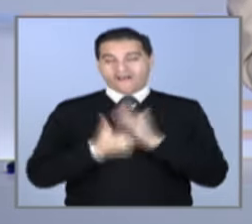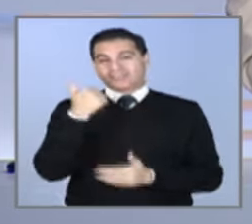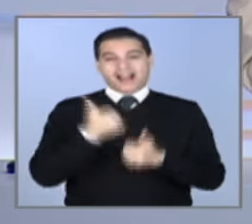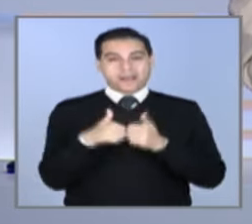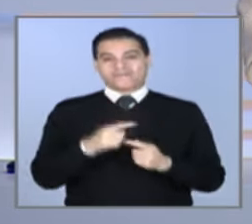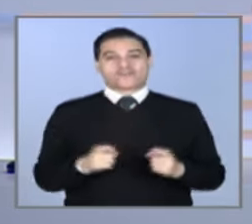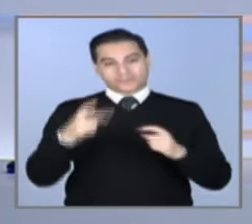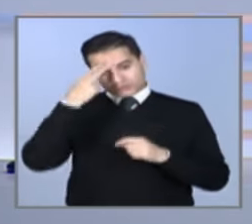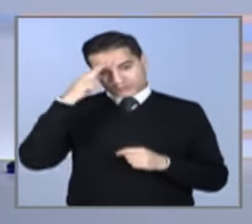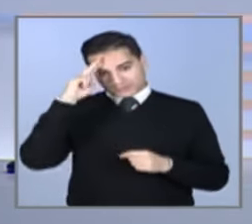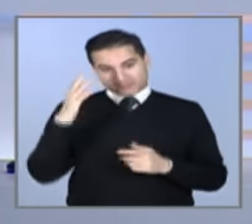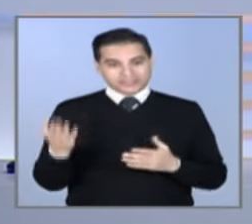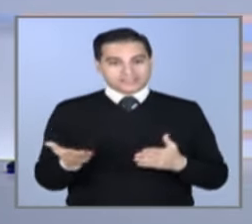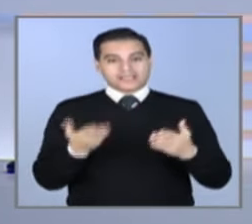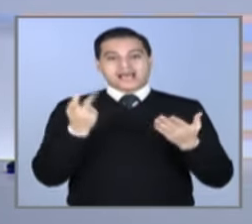في ماتش النهاردة